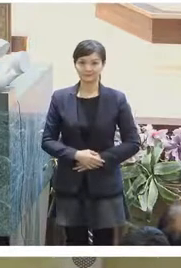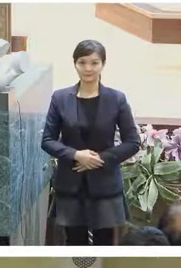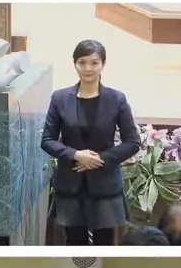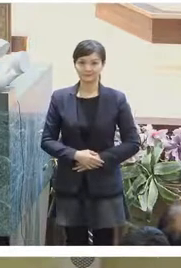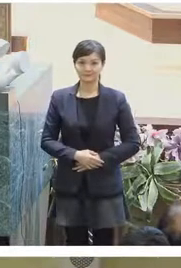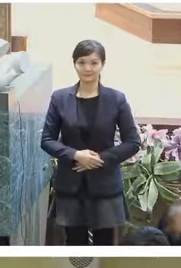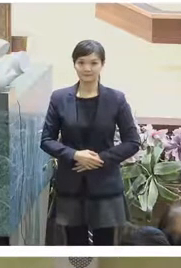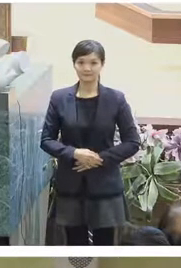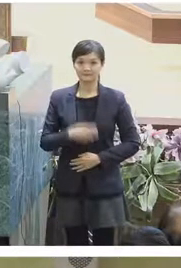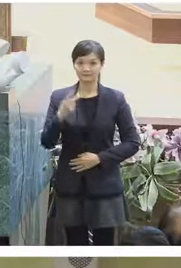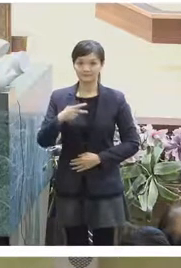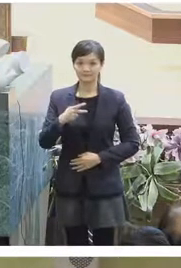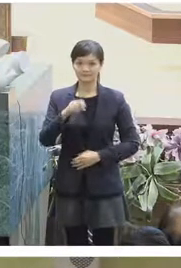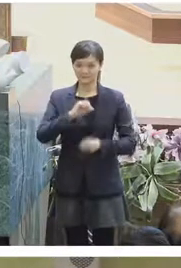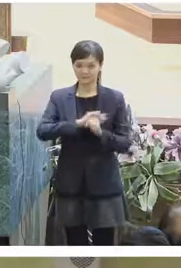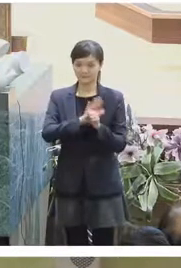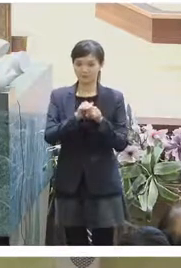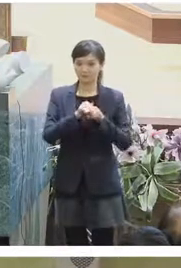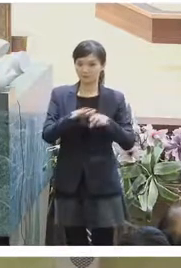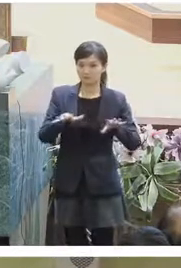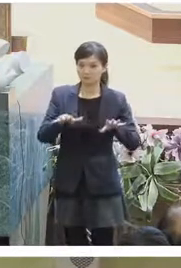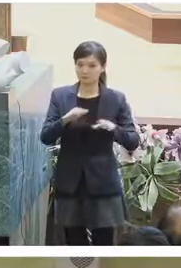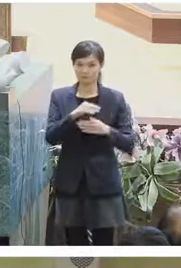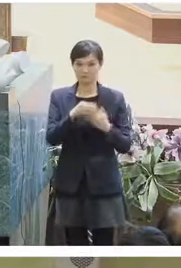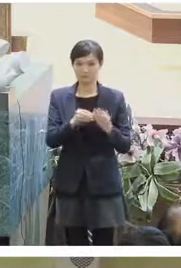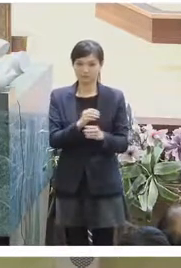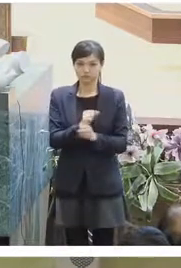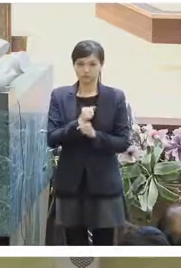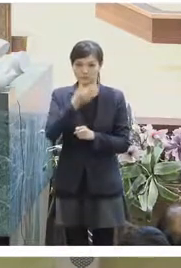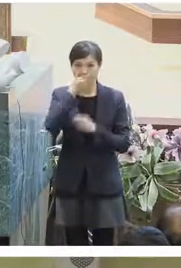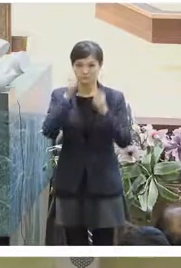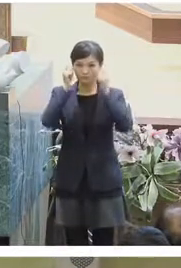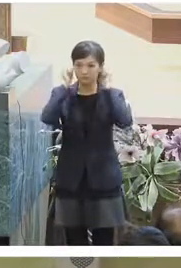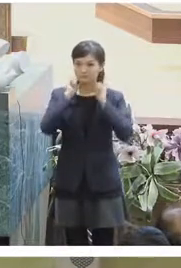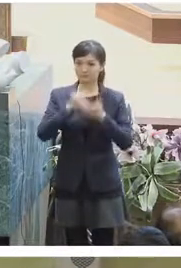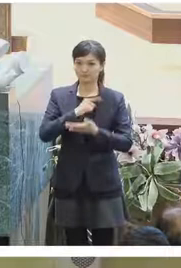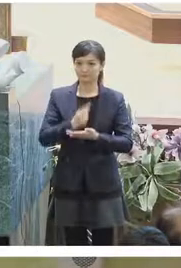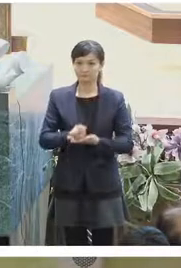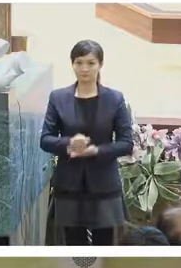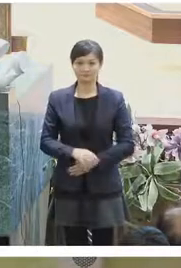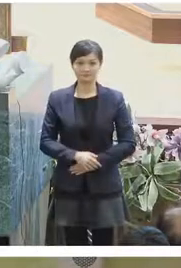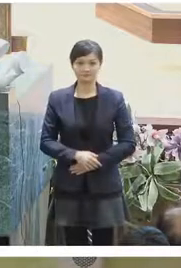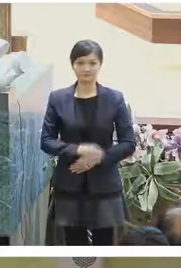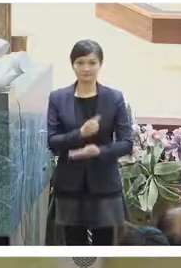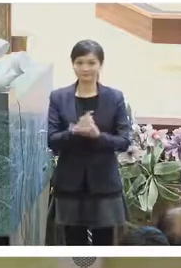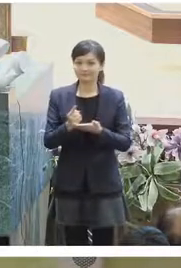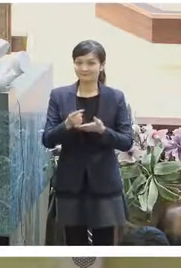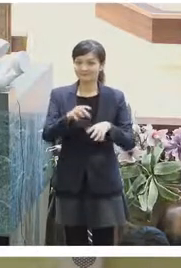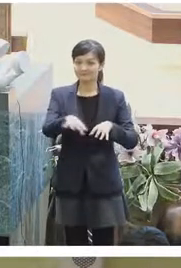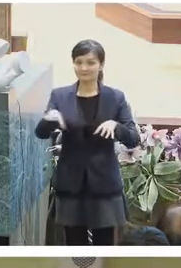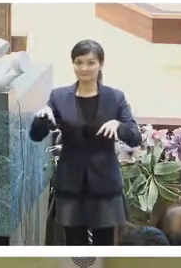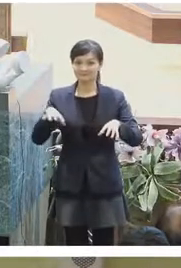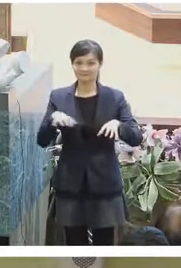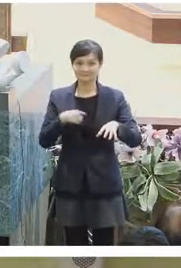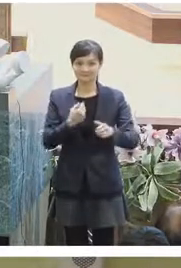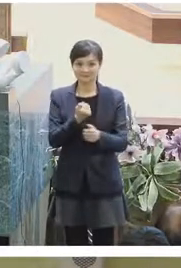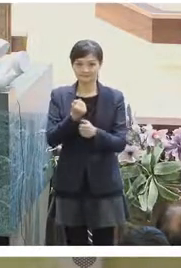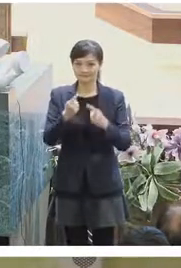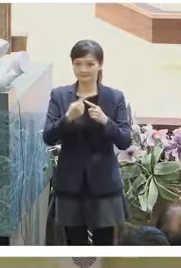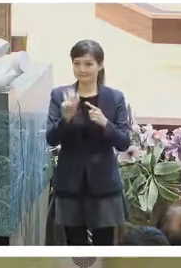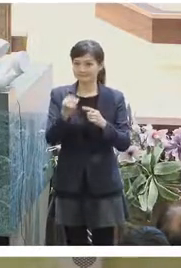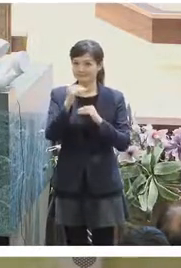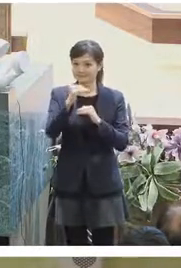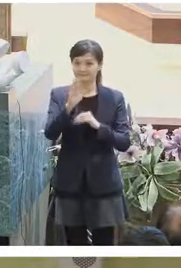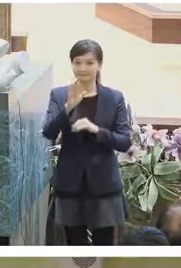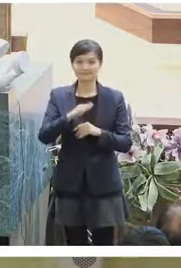另外，关于防疫守则的部分，会场内应该全程要戴口罩。我们的各个议程厅会管制人数，所以